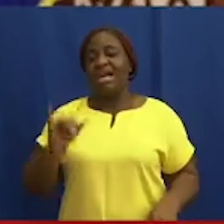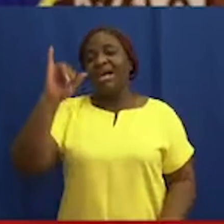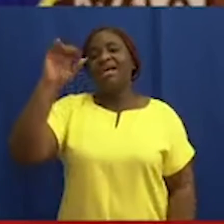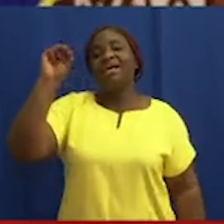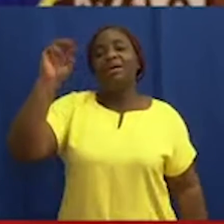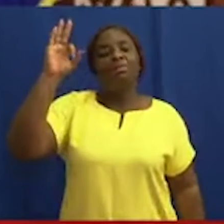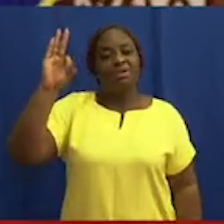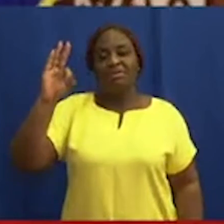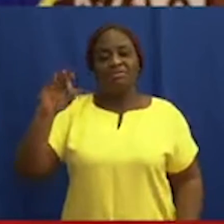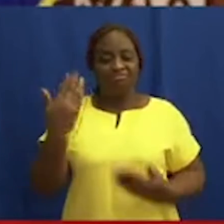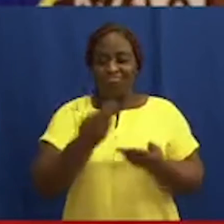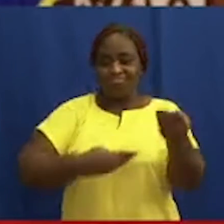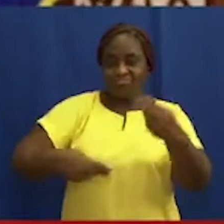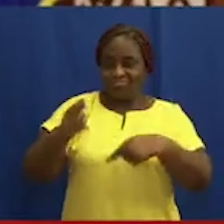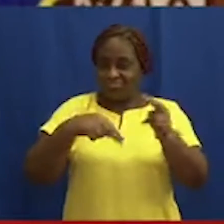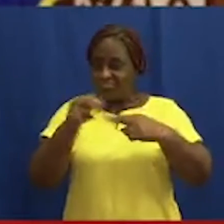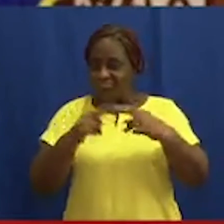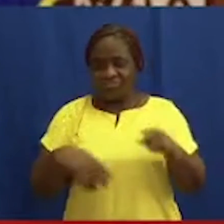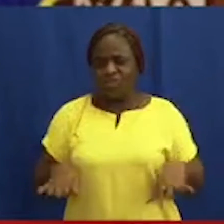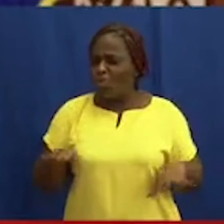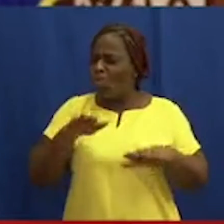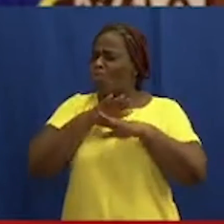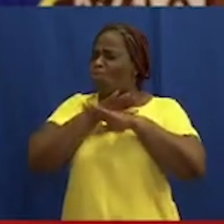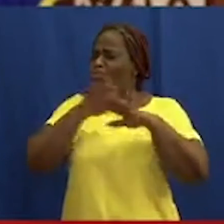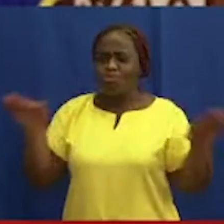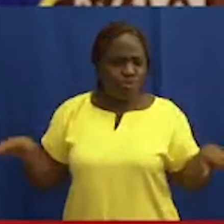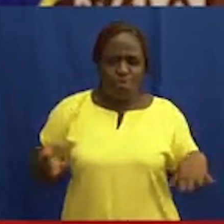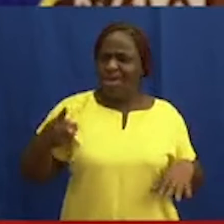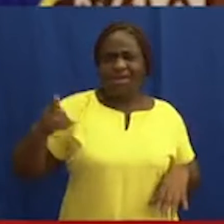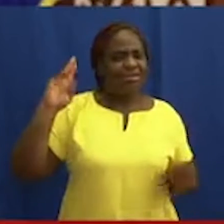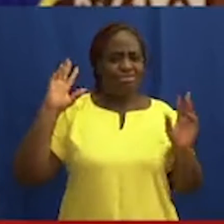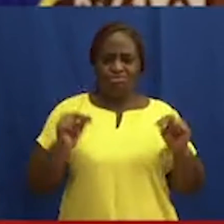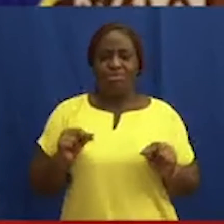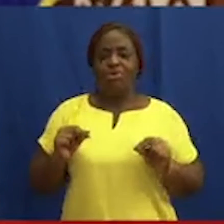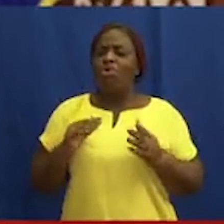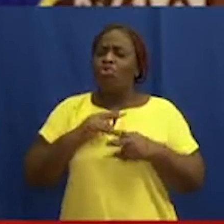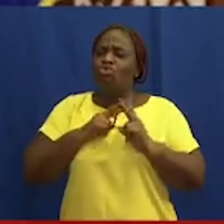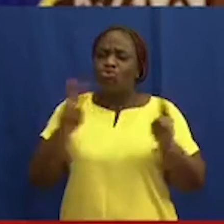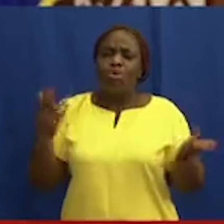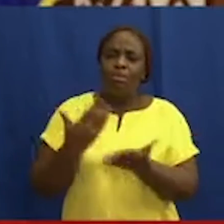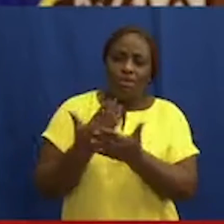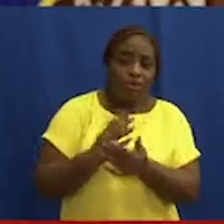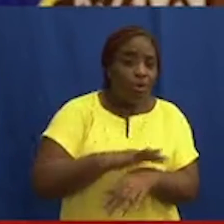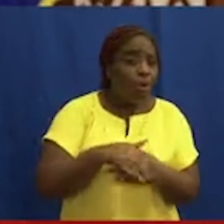wanda gwamnati ta tabbatar cewa masu zuba kudaden su ko masu ajiya a bankuna mutum miliyan